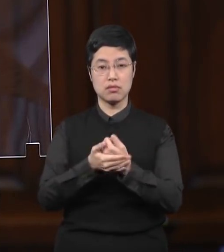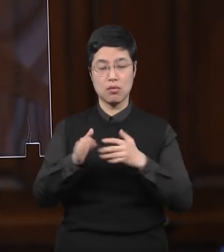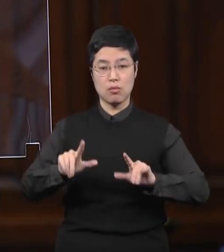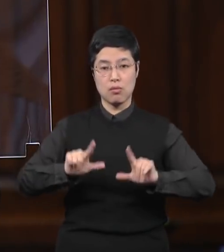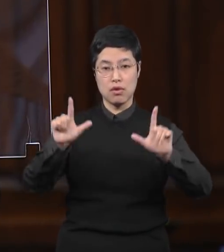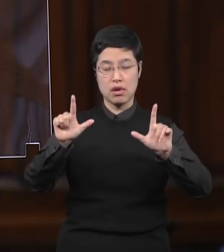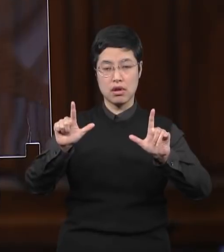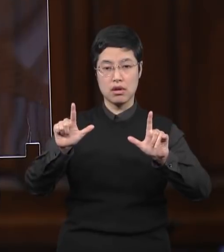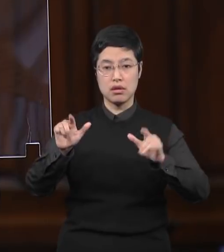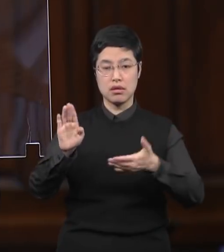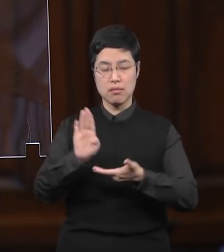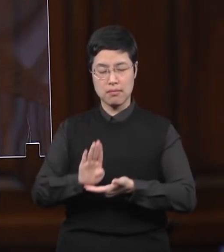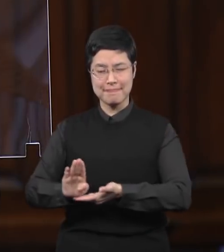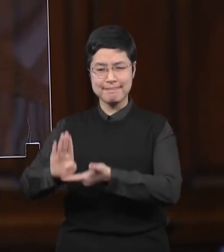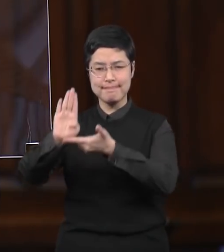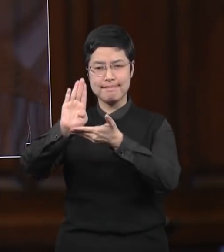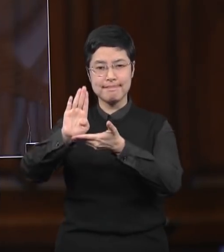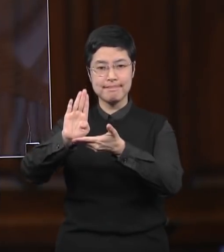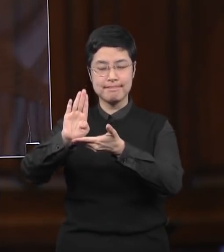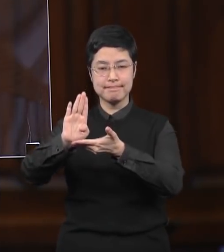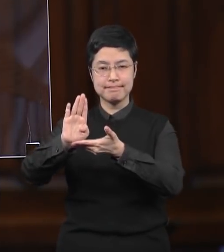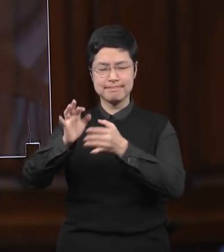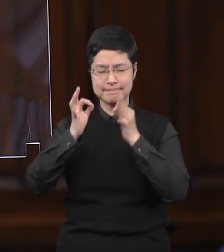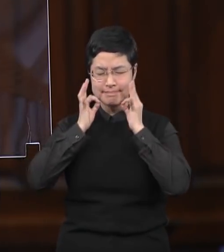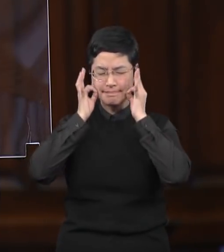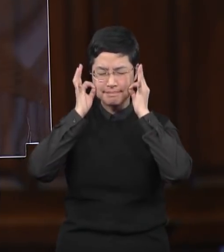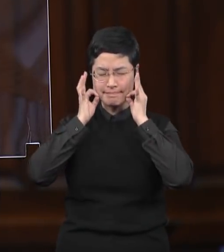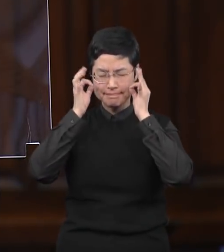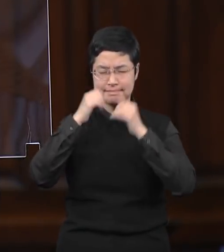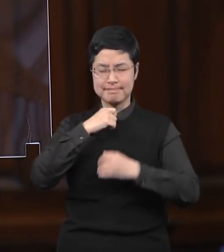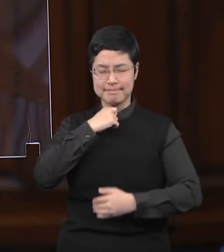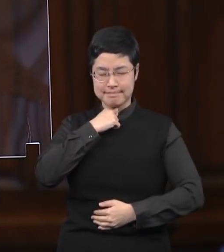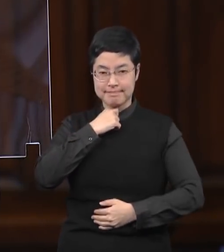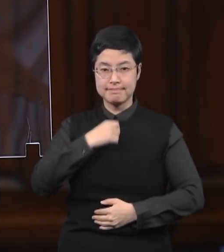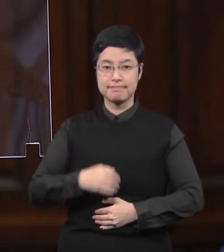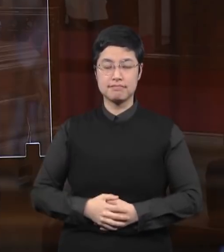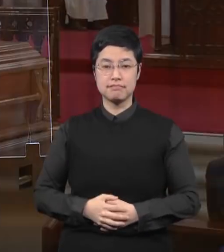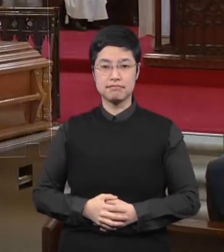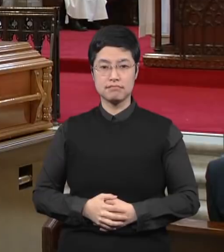되기를 간절히 바라셨기 때문입니다.